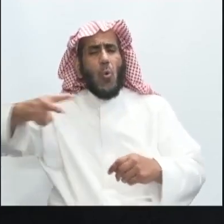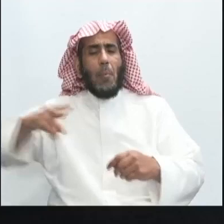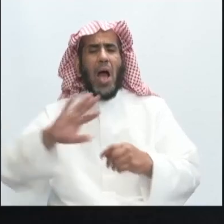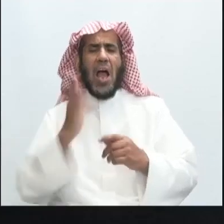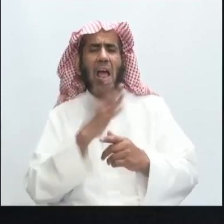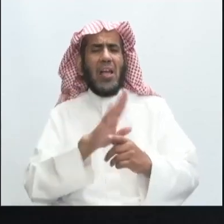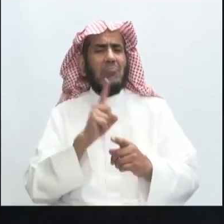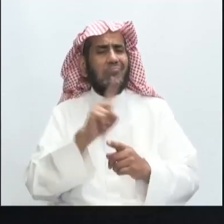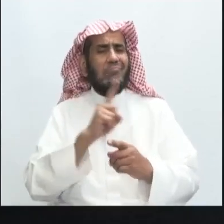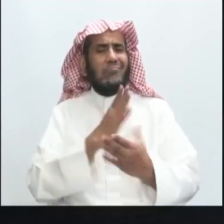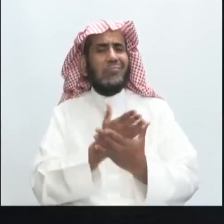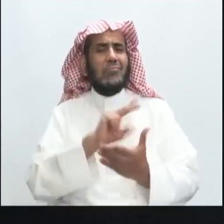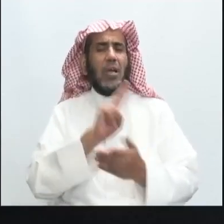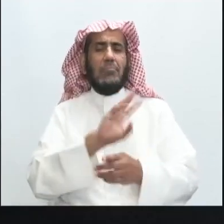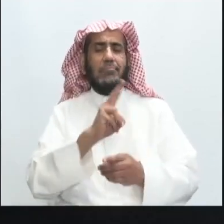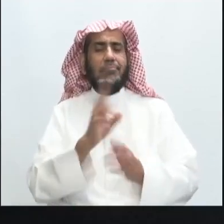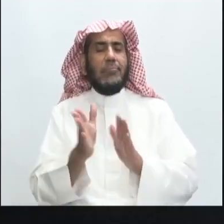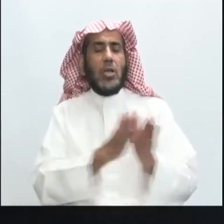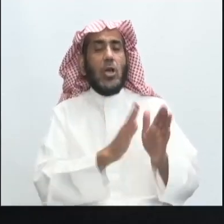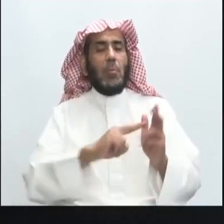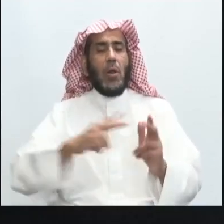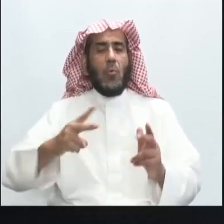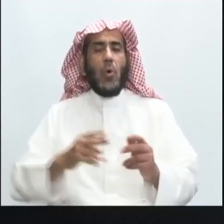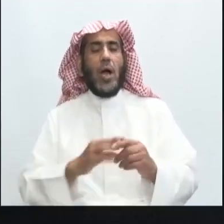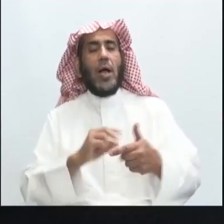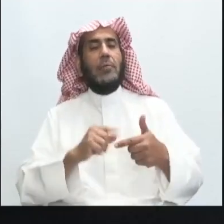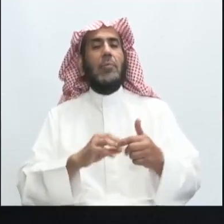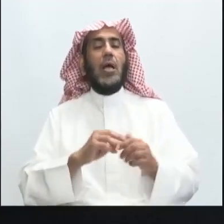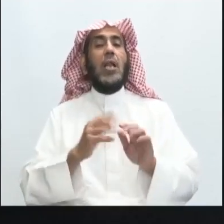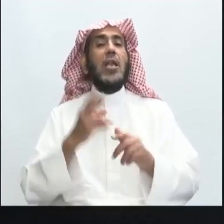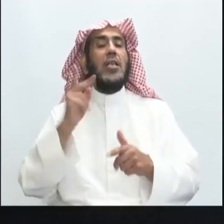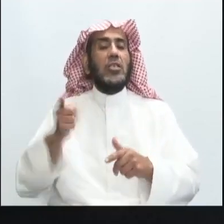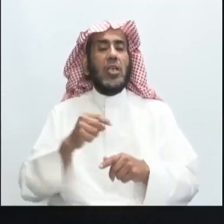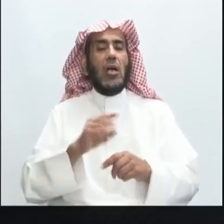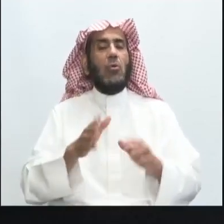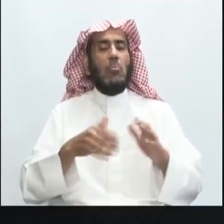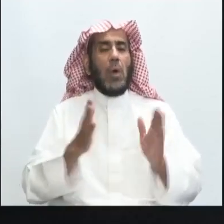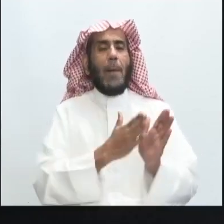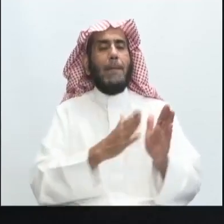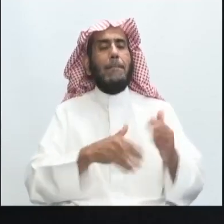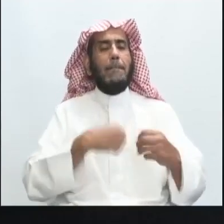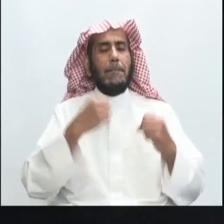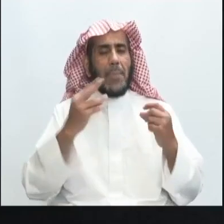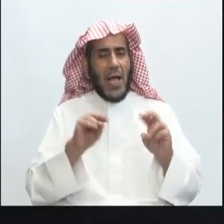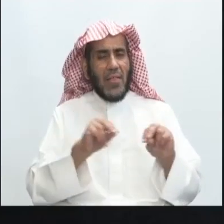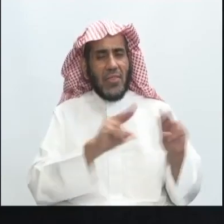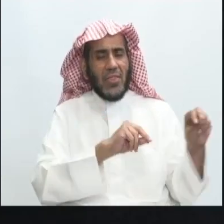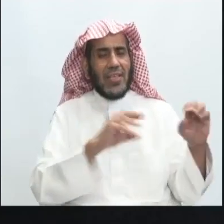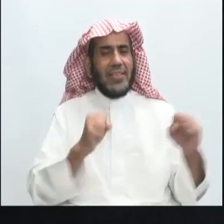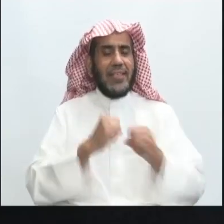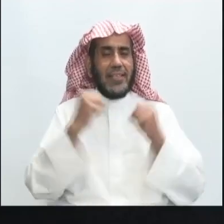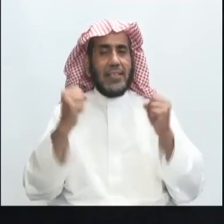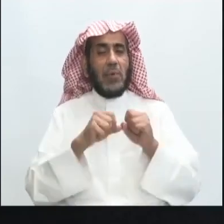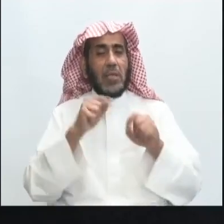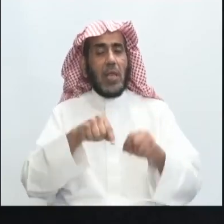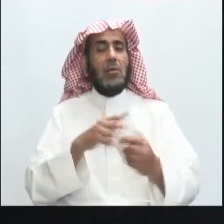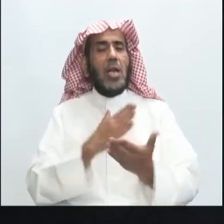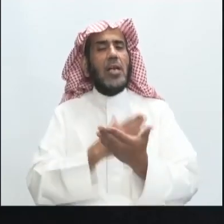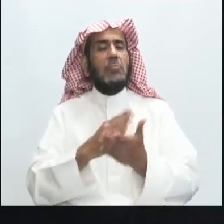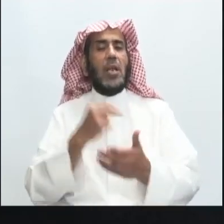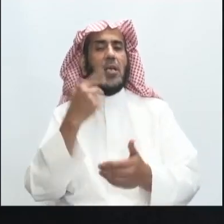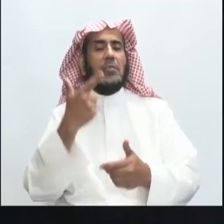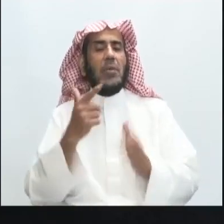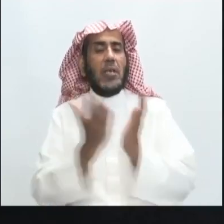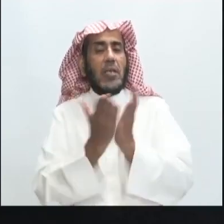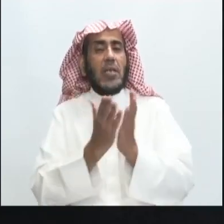الكذب اليوم نستكمل الحديث عن الانشاء وانواع الانشاء ثم سناخذ بعض التدريبات نحن عرفنا ايضا ان هذا المنهج ينقسم الى قسمين